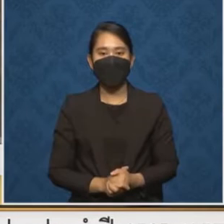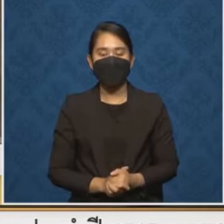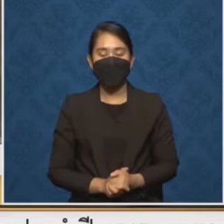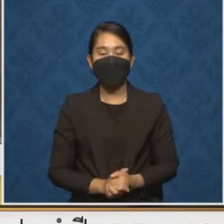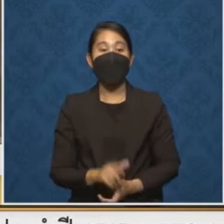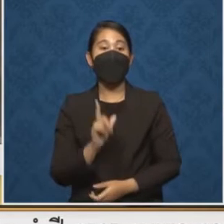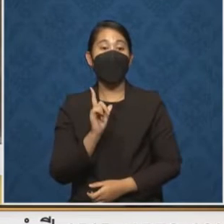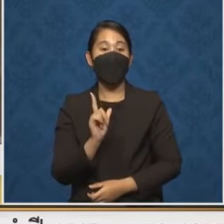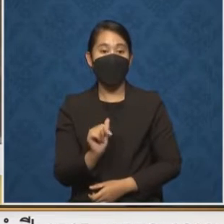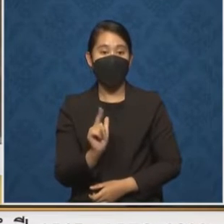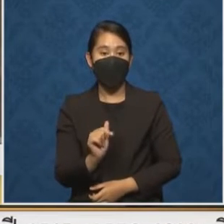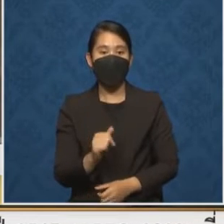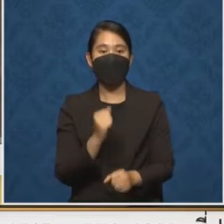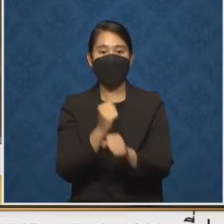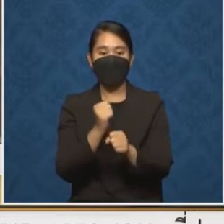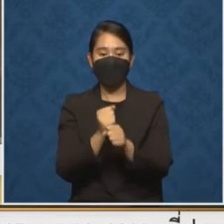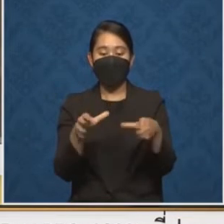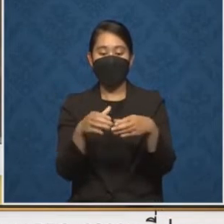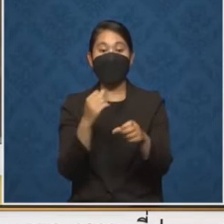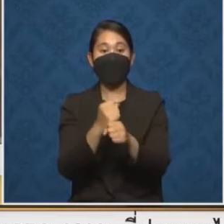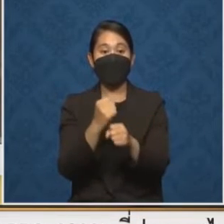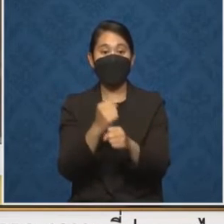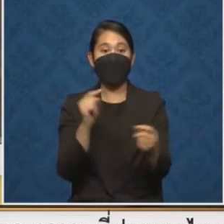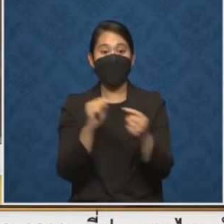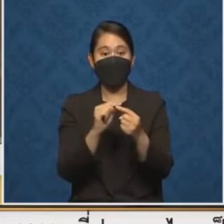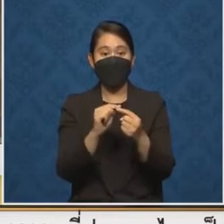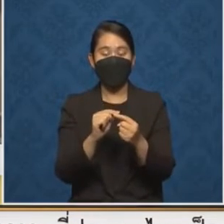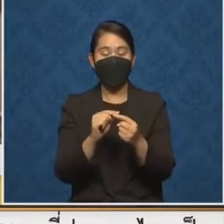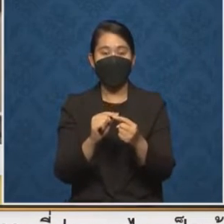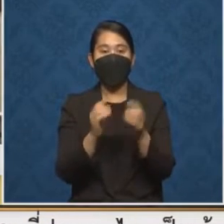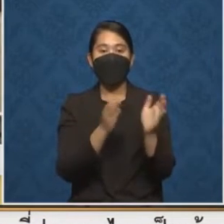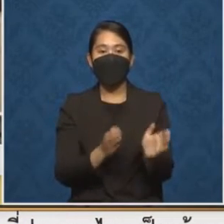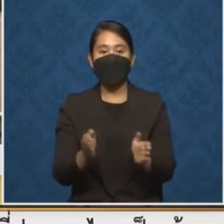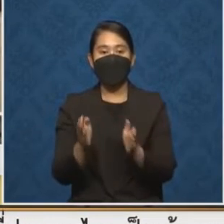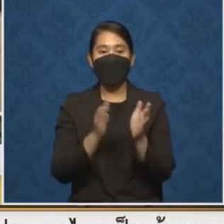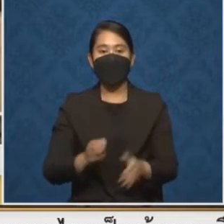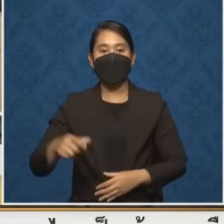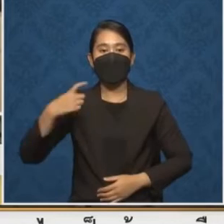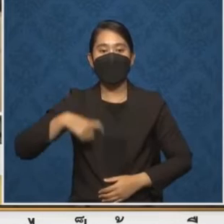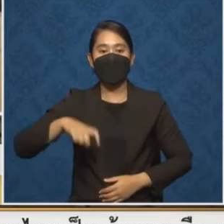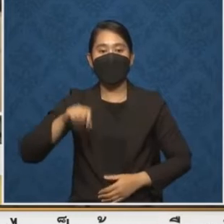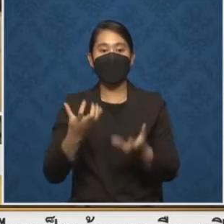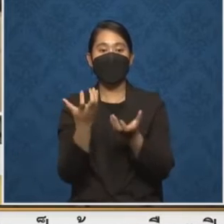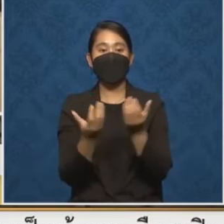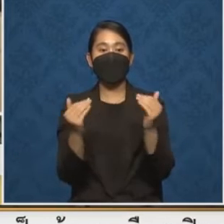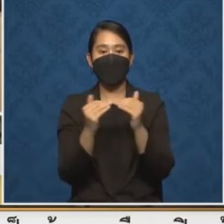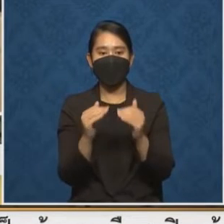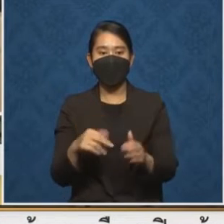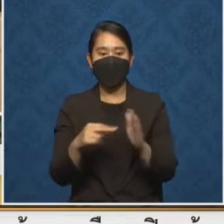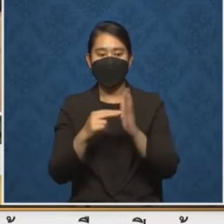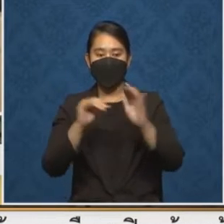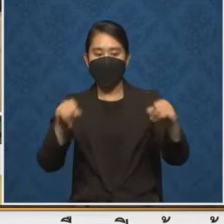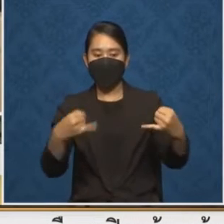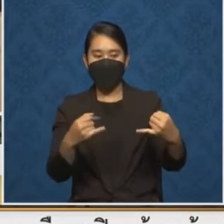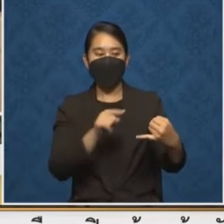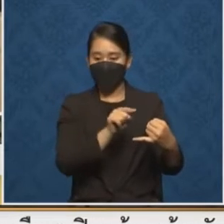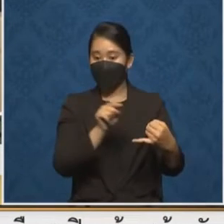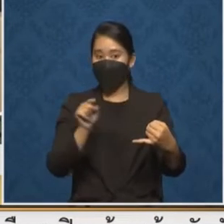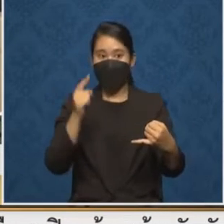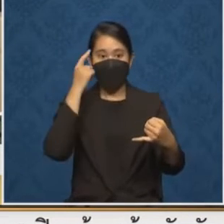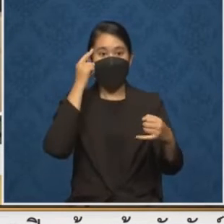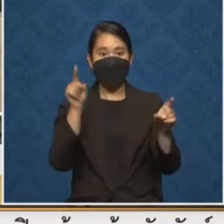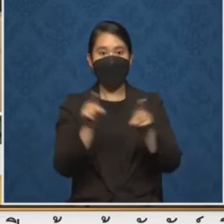องทเลือกคู่สัญญาทจว่าว่าอยากจะไป